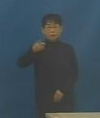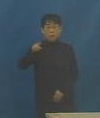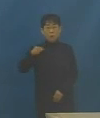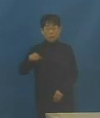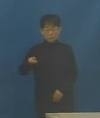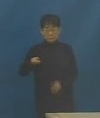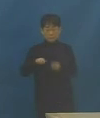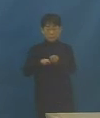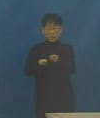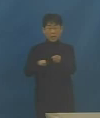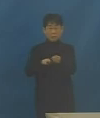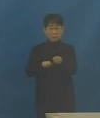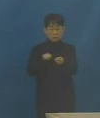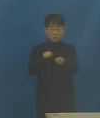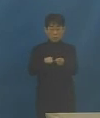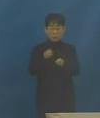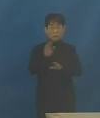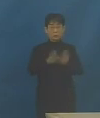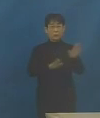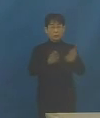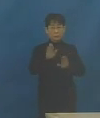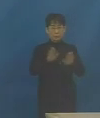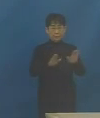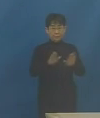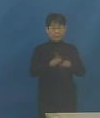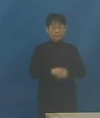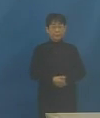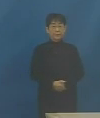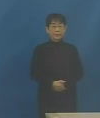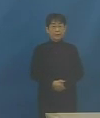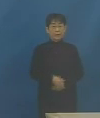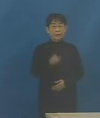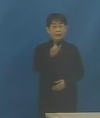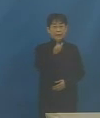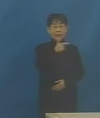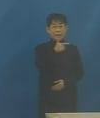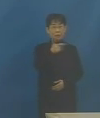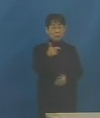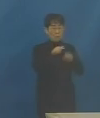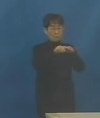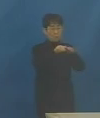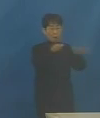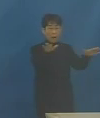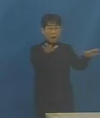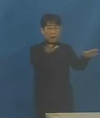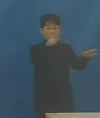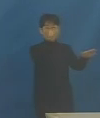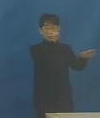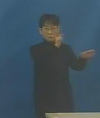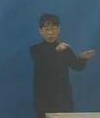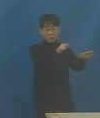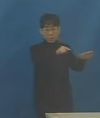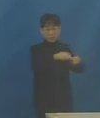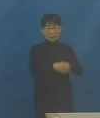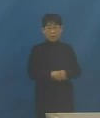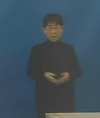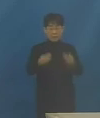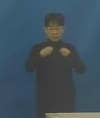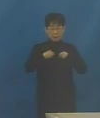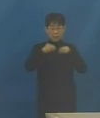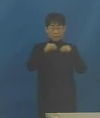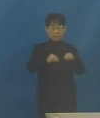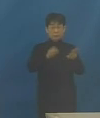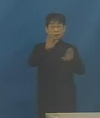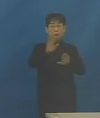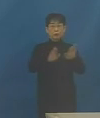でありますが第六波におきましてまあ感染状況で